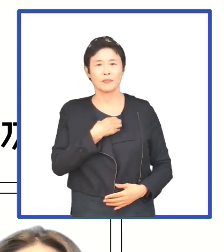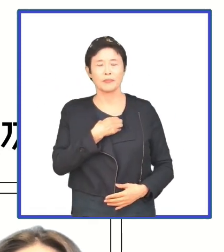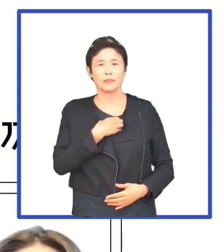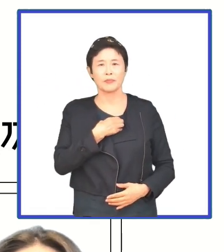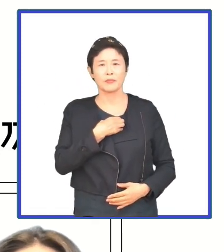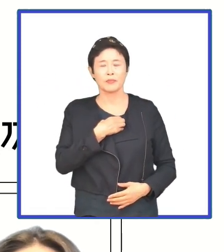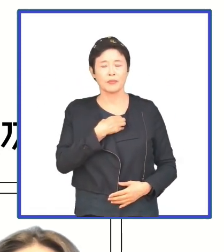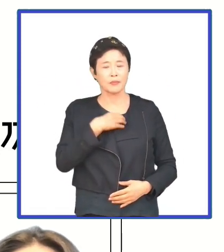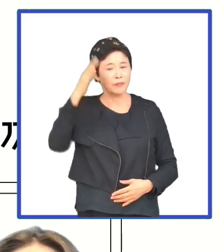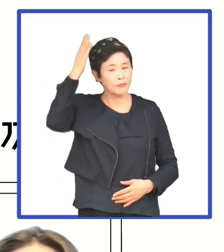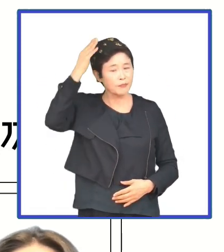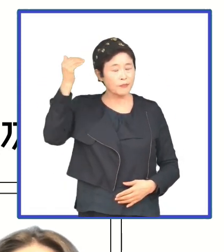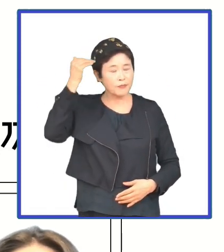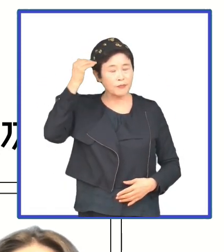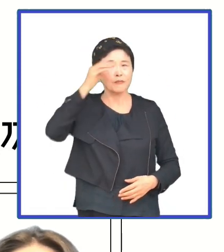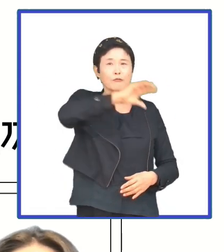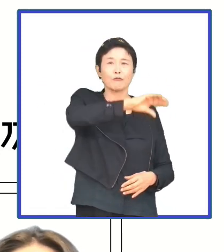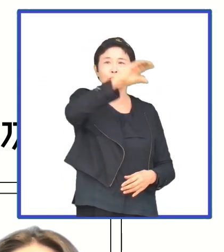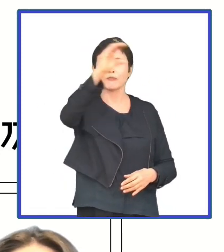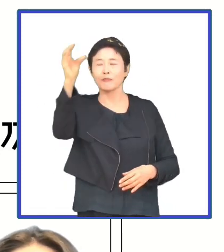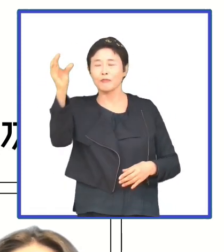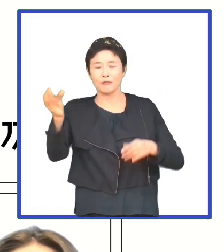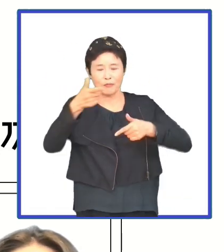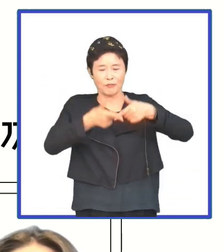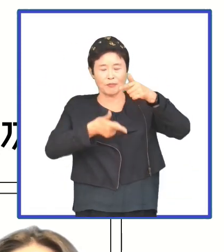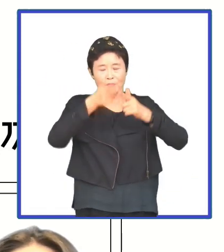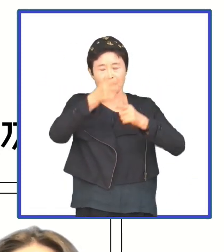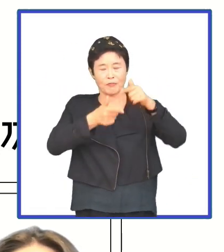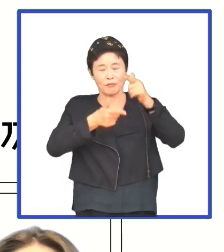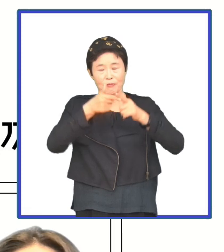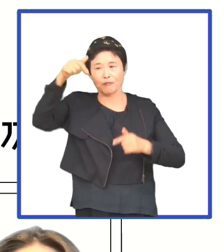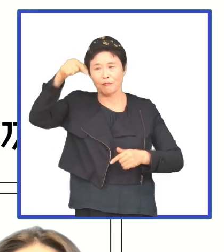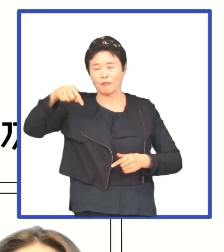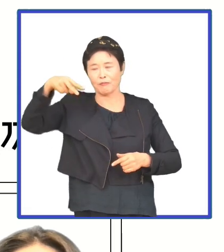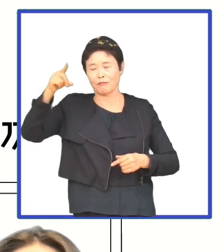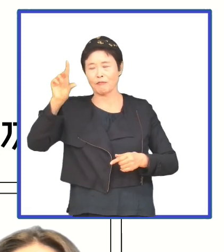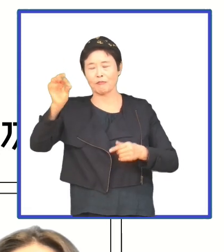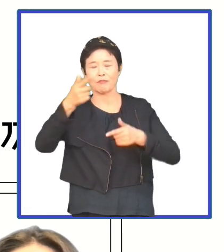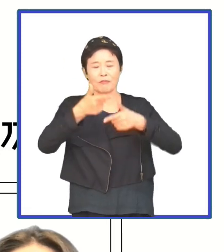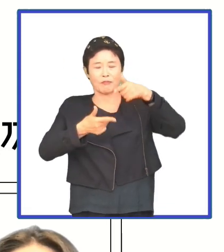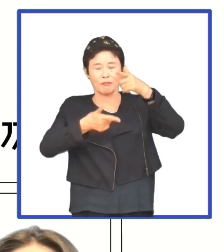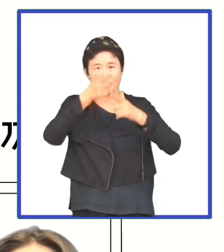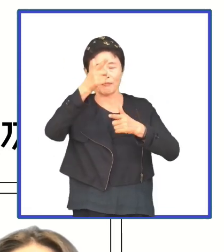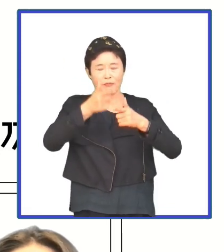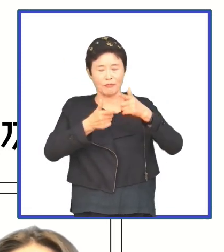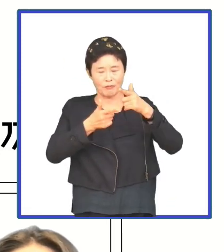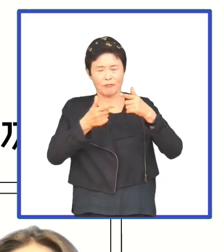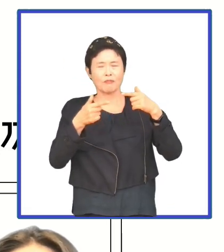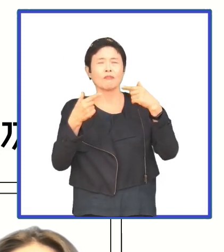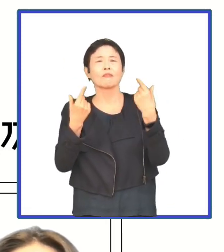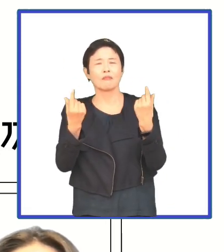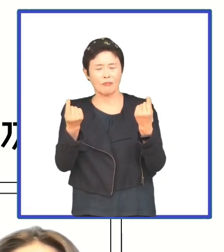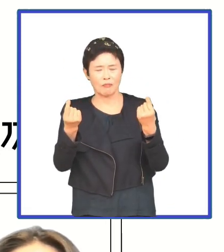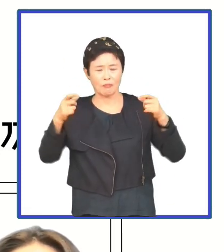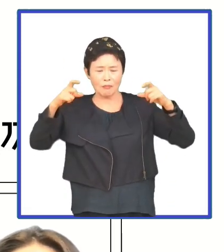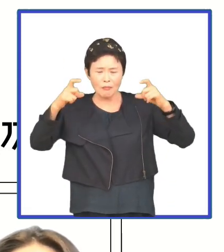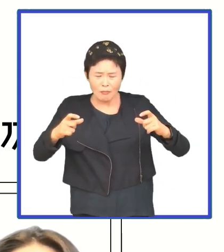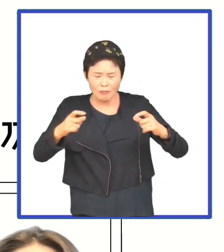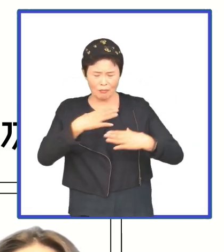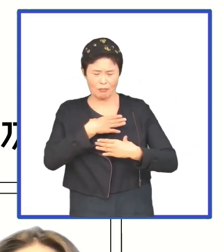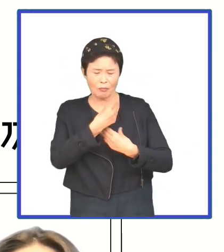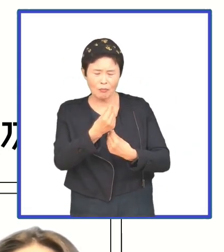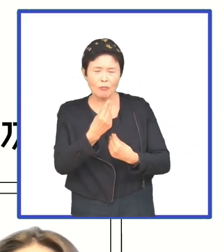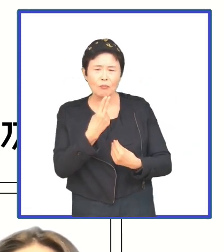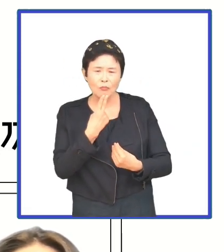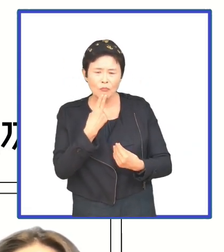지금 우리나라에서는 크리스마스 트리로 유명한 구상나무가 있는데요. 이 구상나무 역시 서식처가 안전해지지